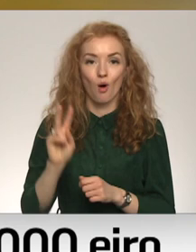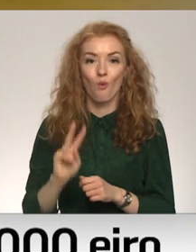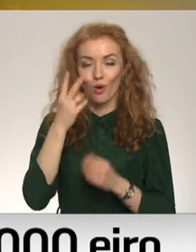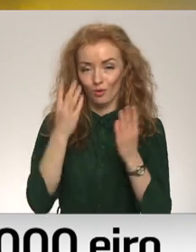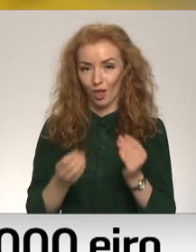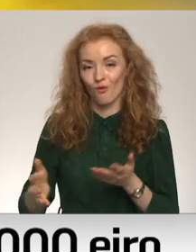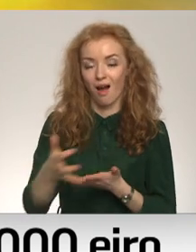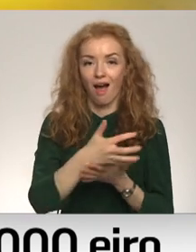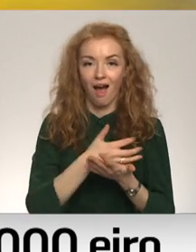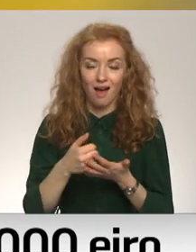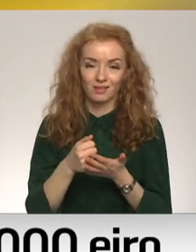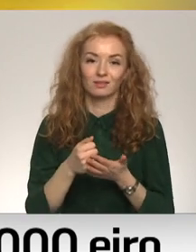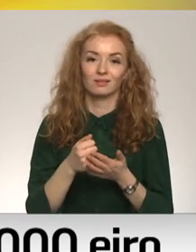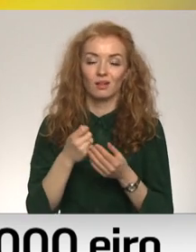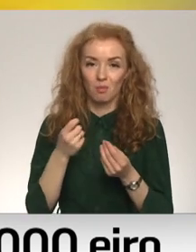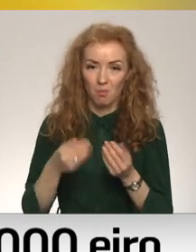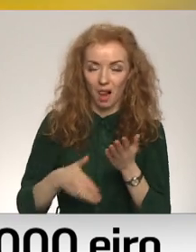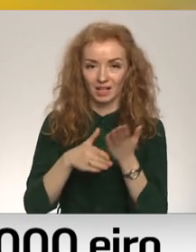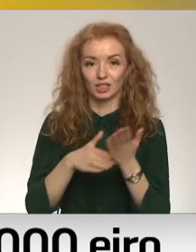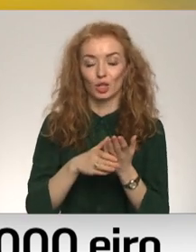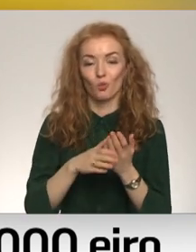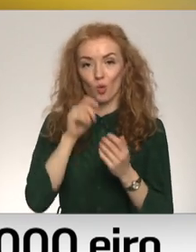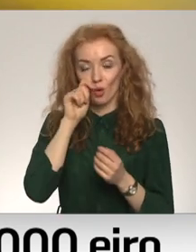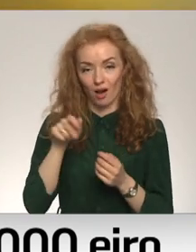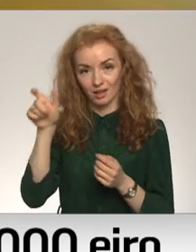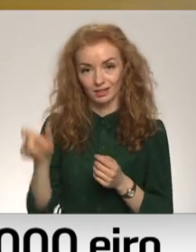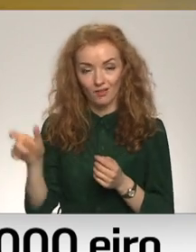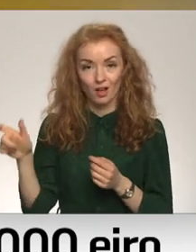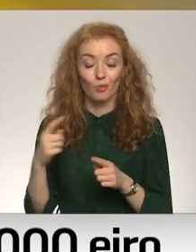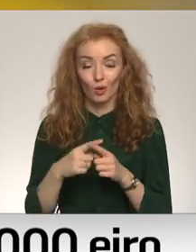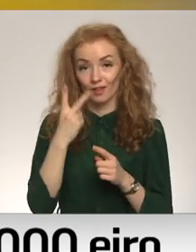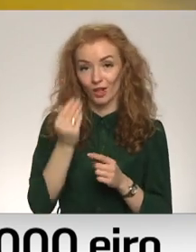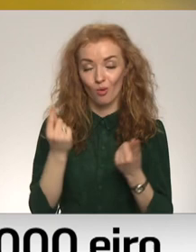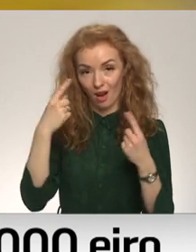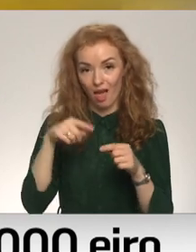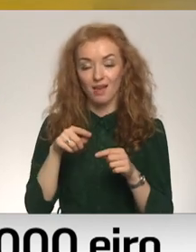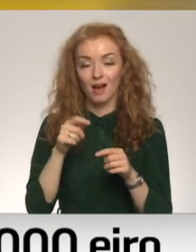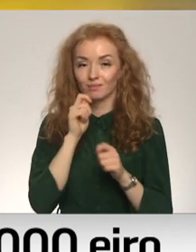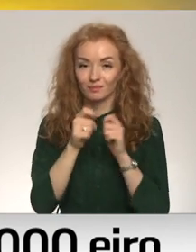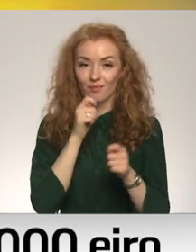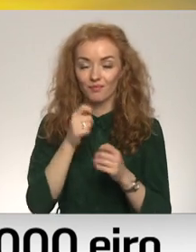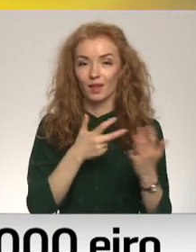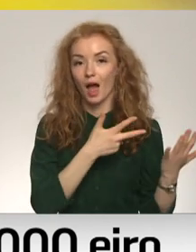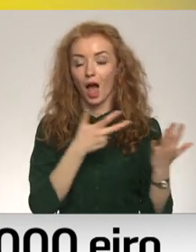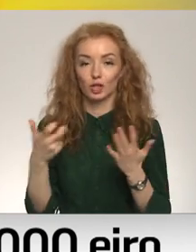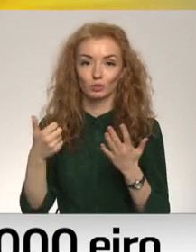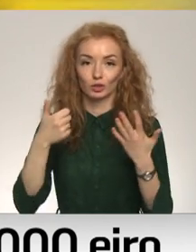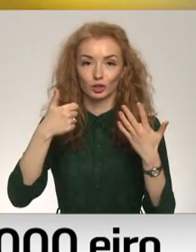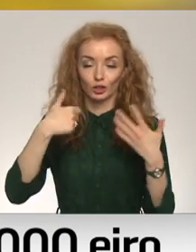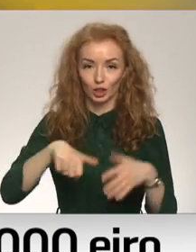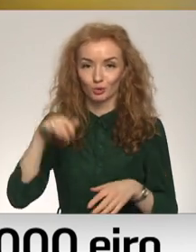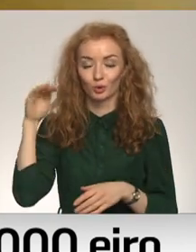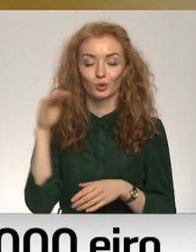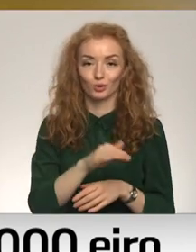līdzekļus Ukrainas iedzīvotāju atbalstam un nepilnu divu diennakšu laikā saziedot jau vairāk nekā 860 tūkstoši